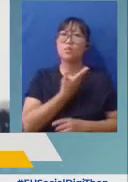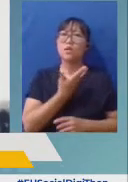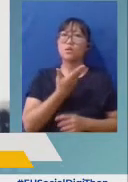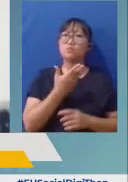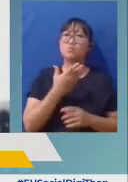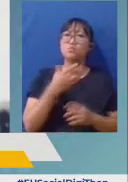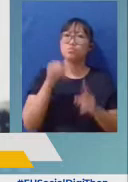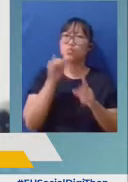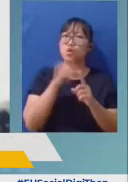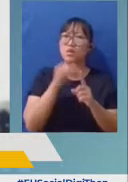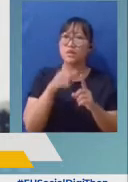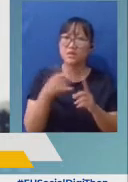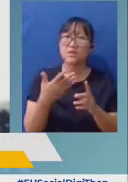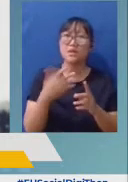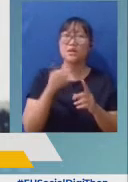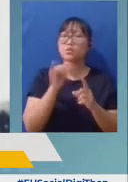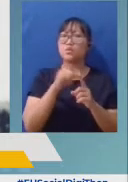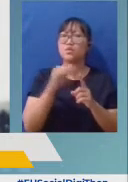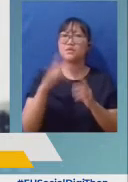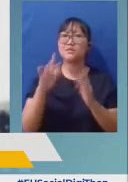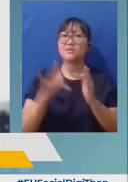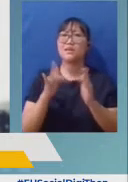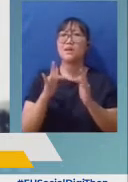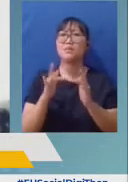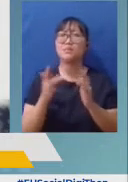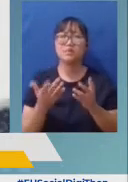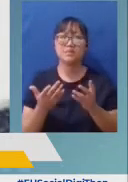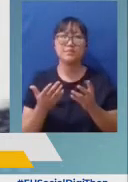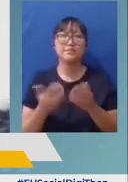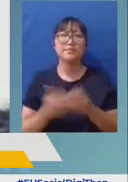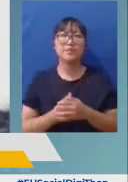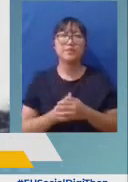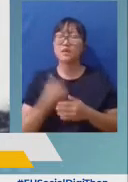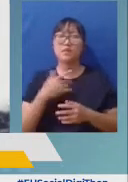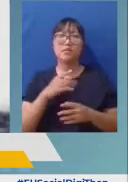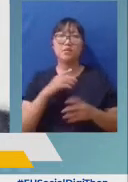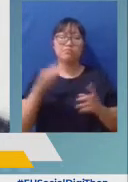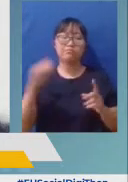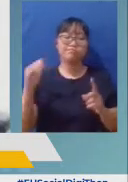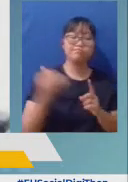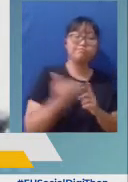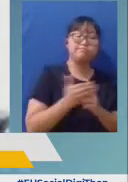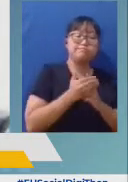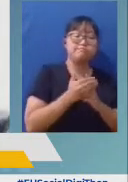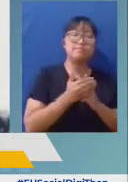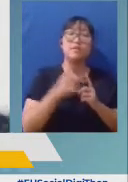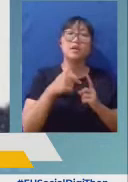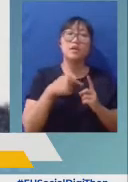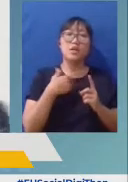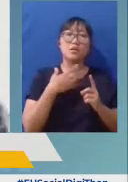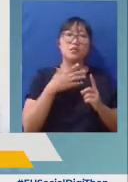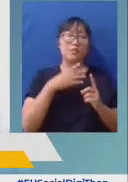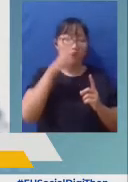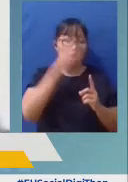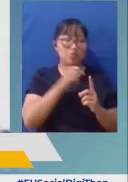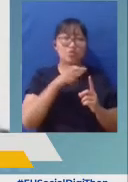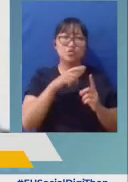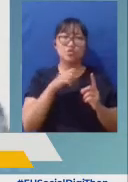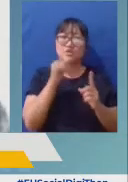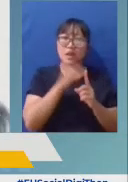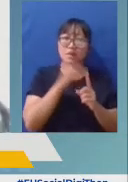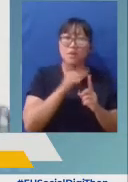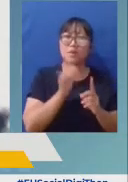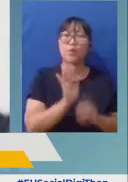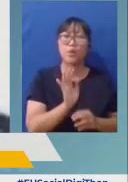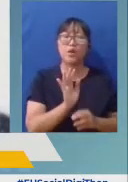ya. Jangan difokuskan pada cyberbullyingnya, tapi fokuskan kepada hal-hal yang dia sukai apa. Ajak dia keluar